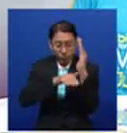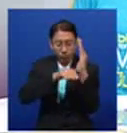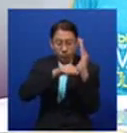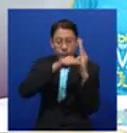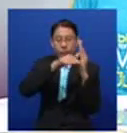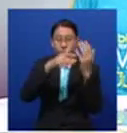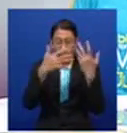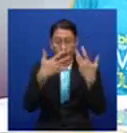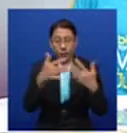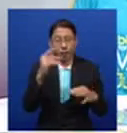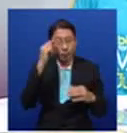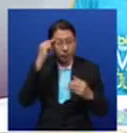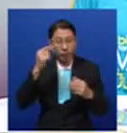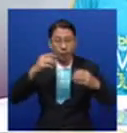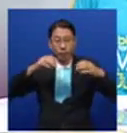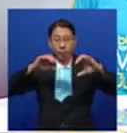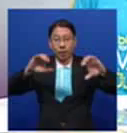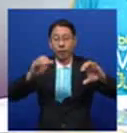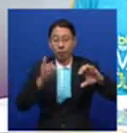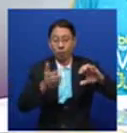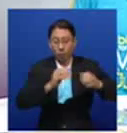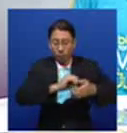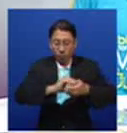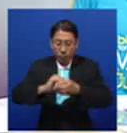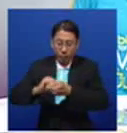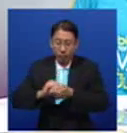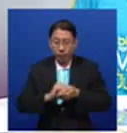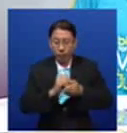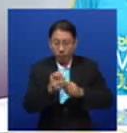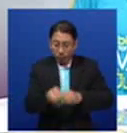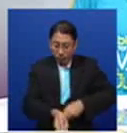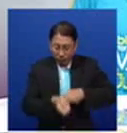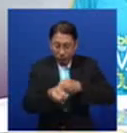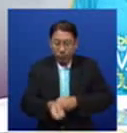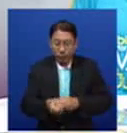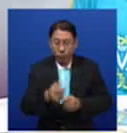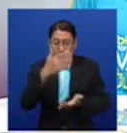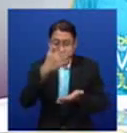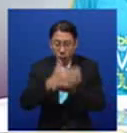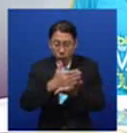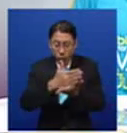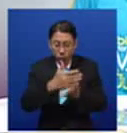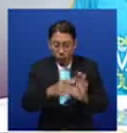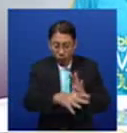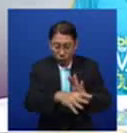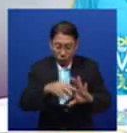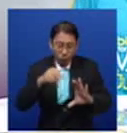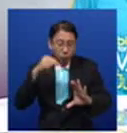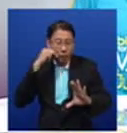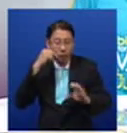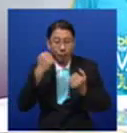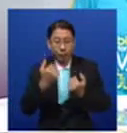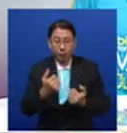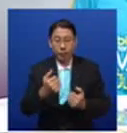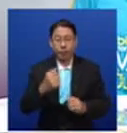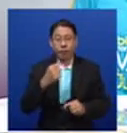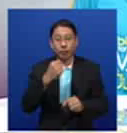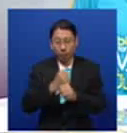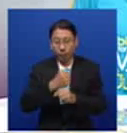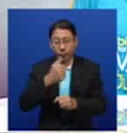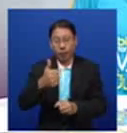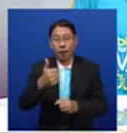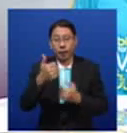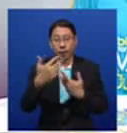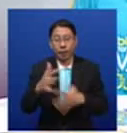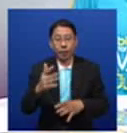ว่าก่อนหน้านี้ที่รัฐบาลขอความร่วมมือในการให้เกษตรงดสูบน้ำไปก่อนตอนนี้เตรียมที่จะปล่อยน้ำช่วยสำหรับพื้นที่นาที่มี